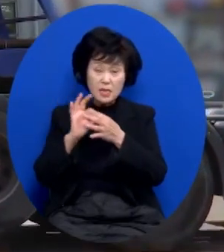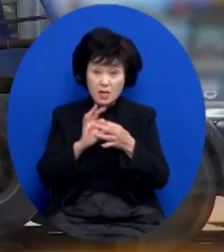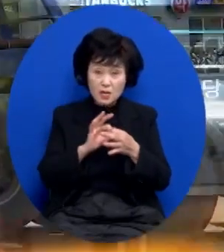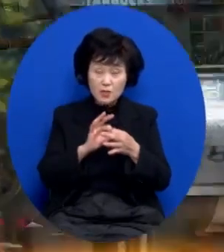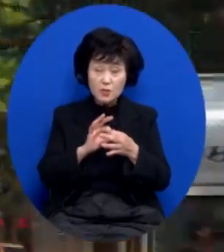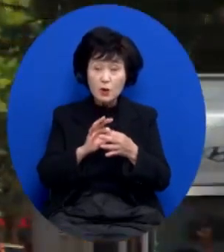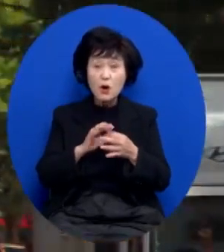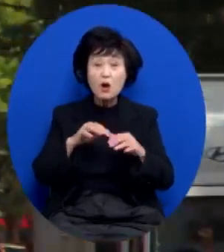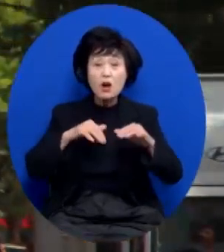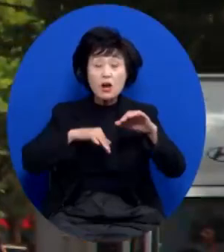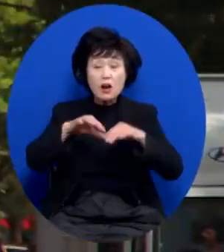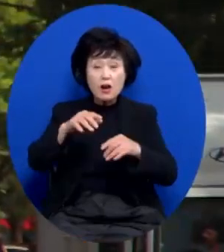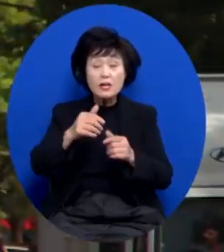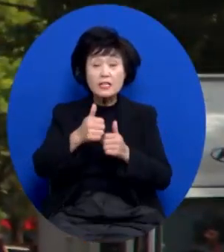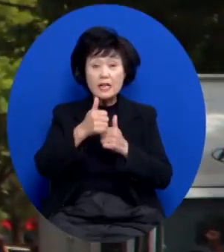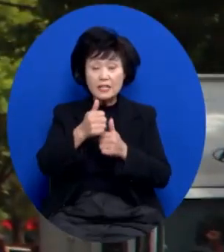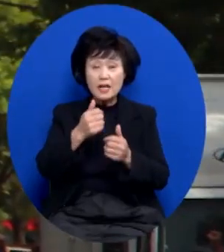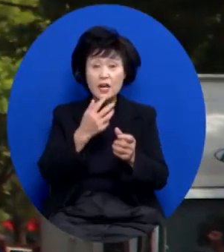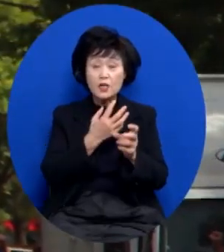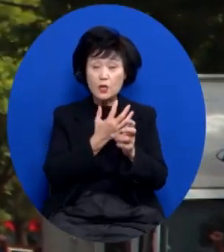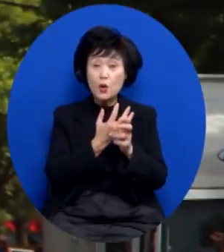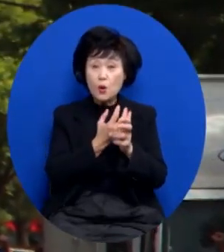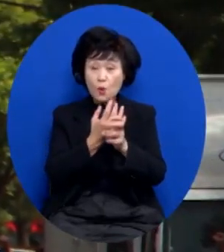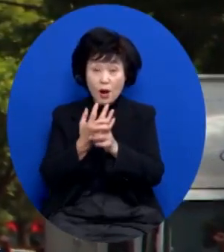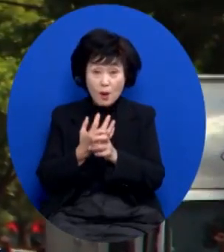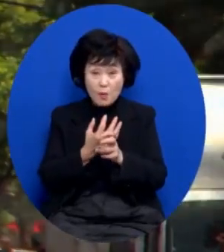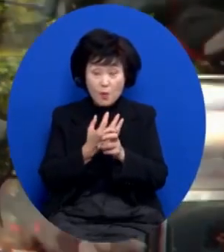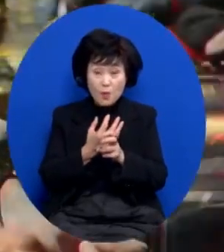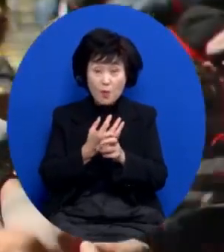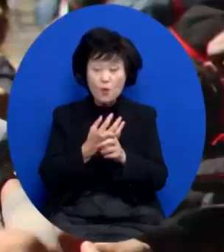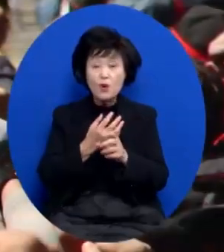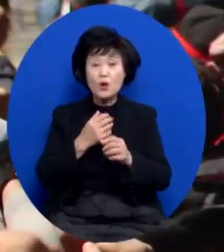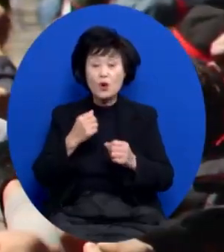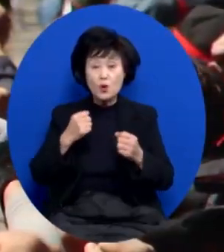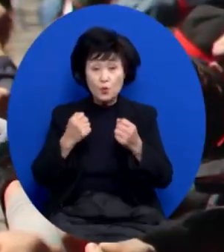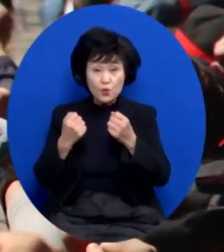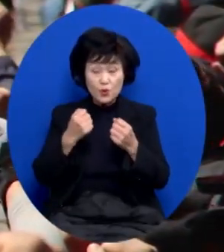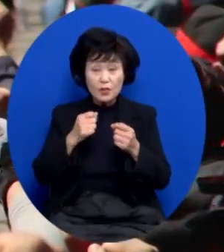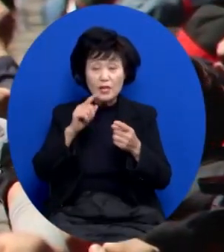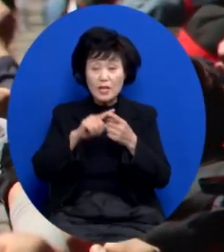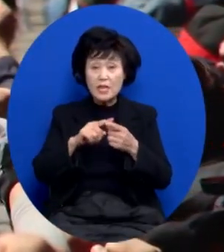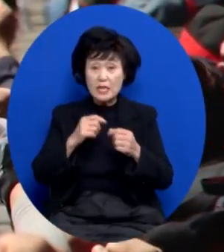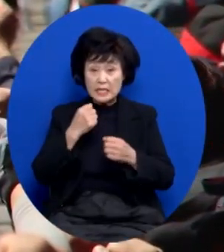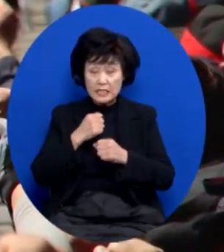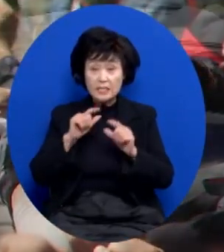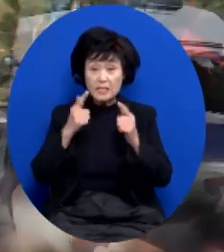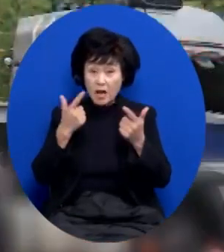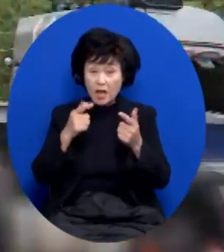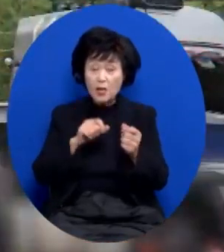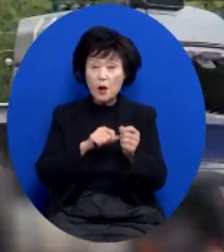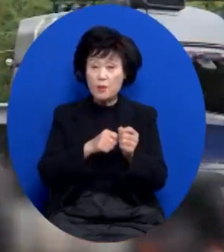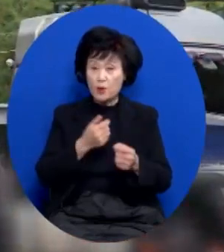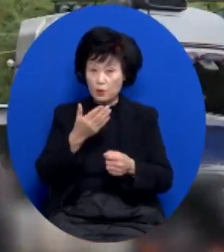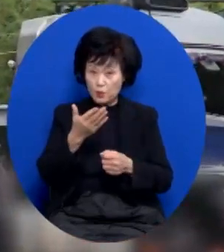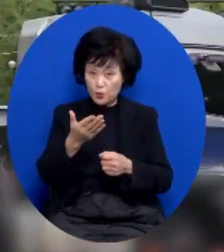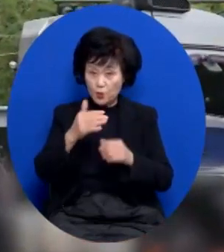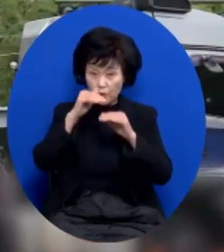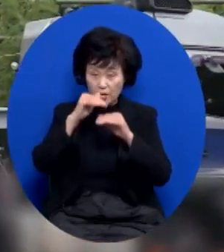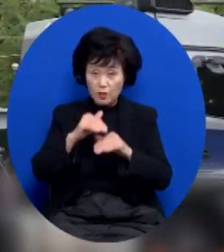안전운임제는 거리에 따른 화물차 주의의 최소 운임을 정하고 이를 지키지 않으면 과태료를 부과하는 제도입니다.